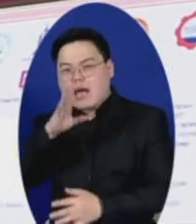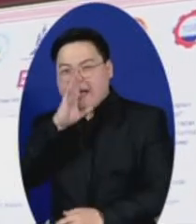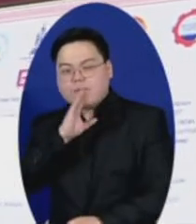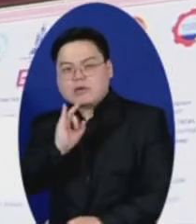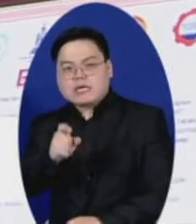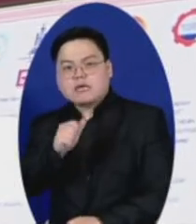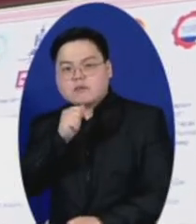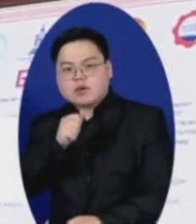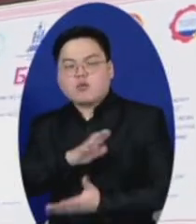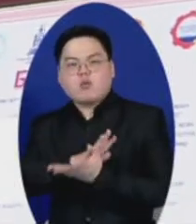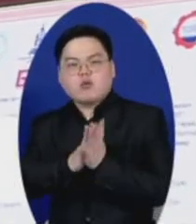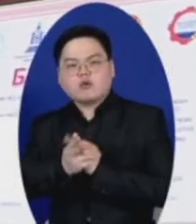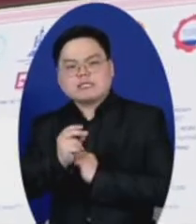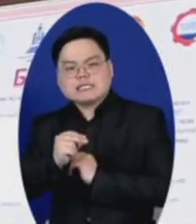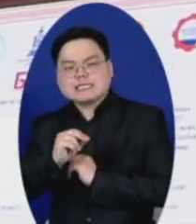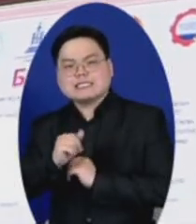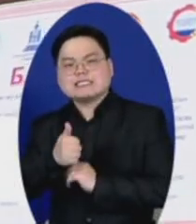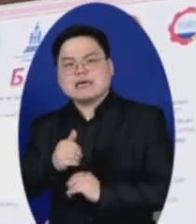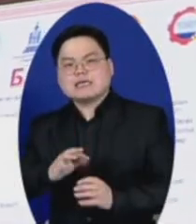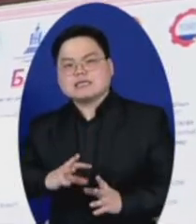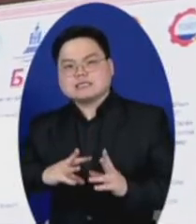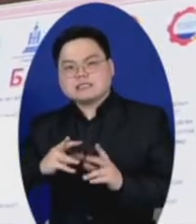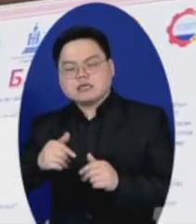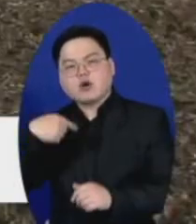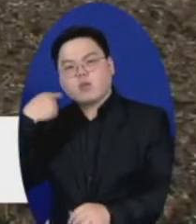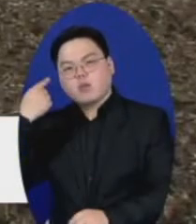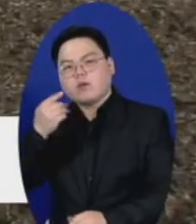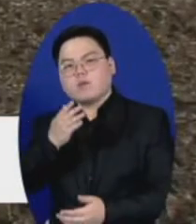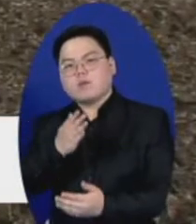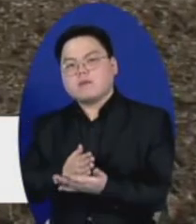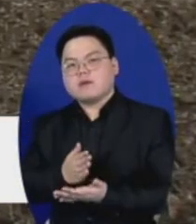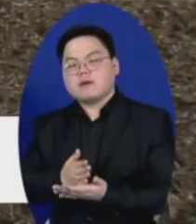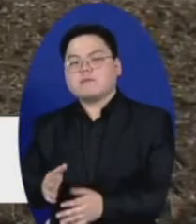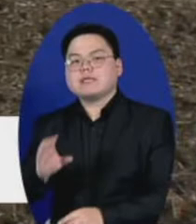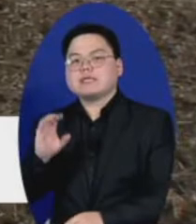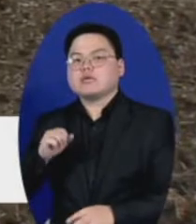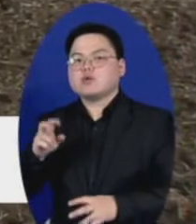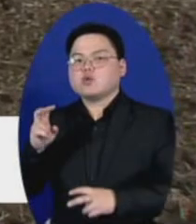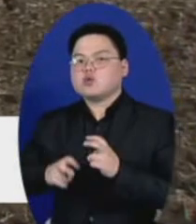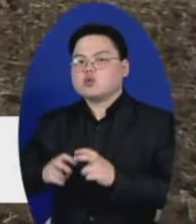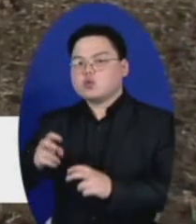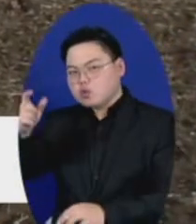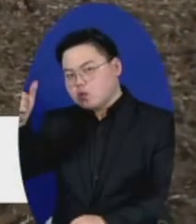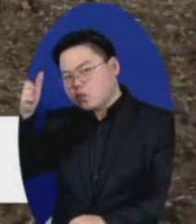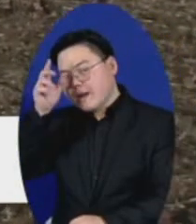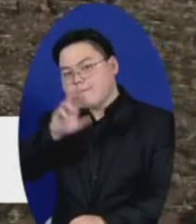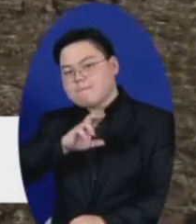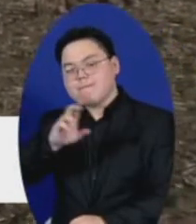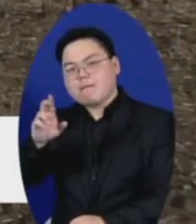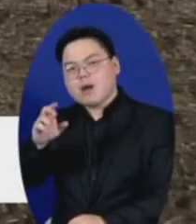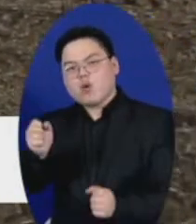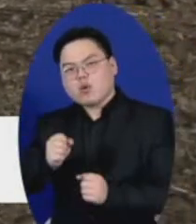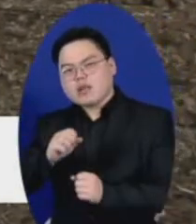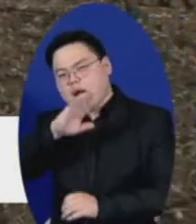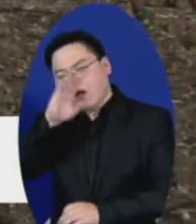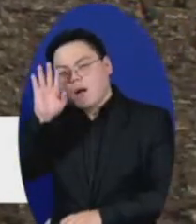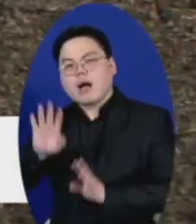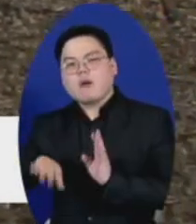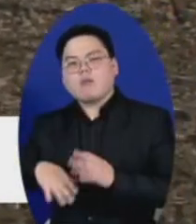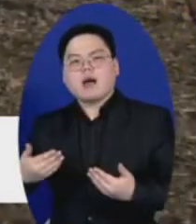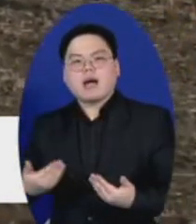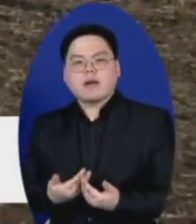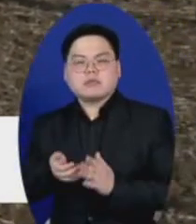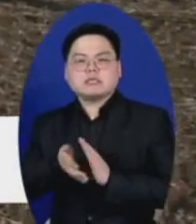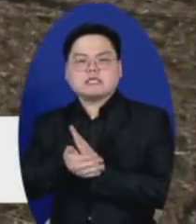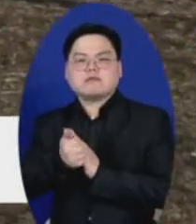чанараараа амтн болж бодно гэхтээм үгсэн юм бодтой байна. Сэлэнг үйлдвэрийн үхэр байгалийн эрс тэс уур амьсгалтай нөхцөлд амьдрах